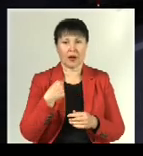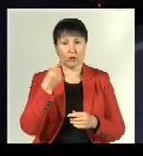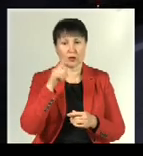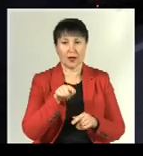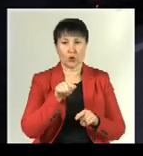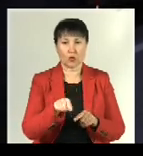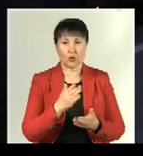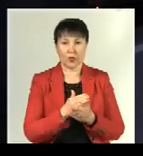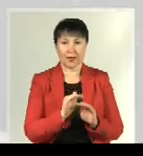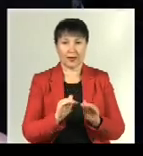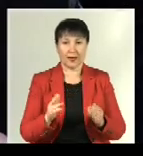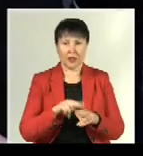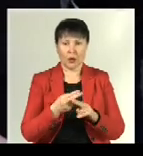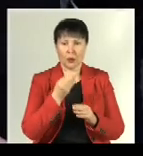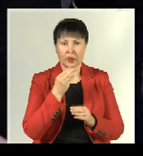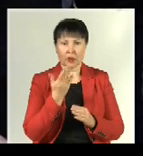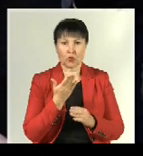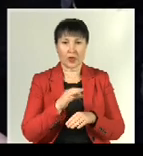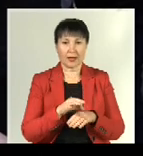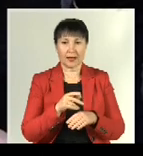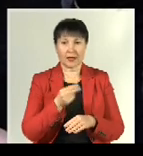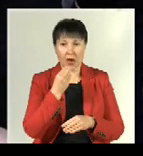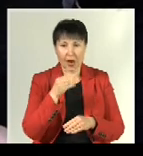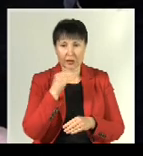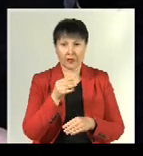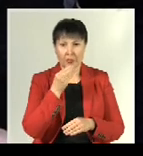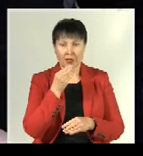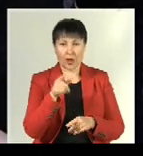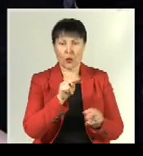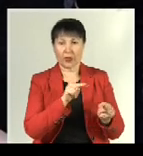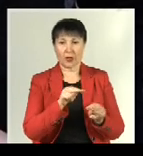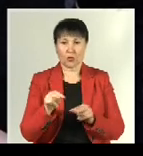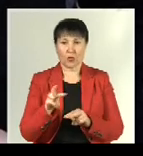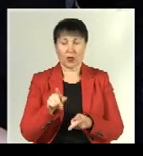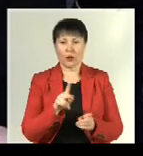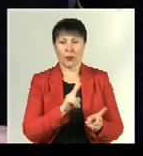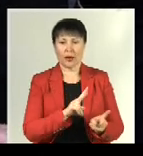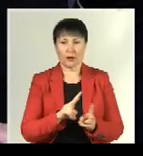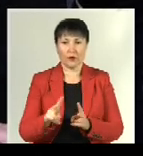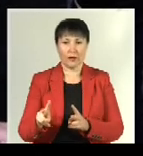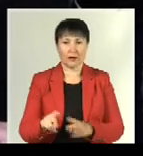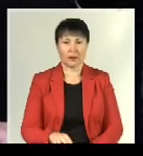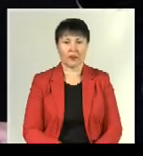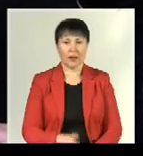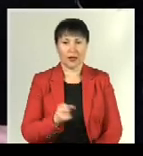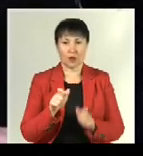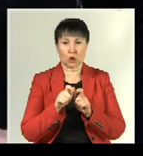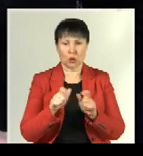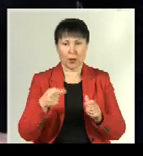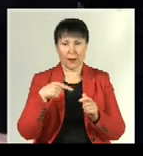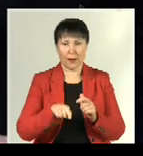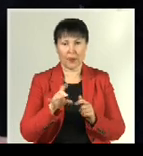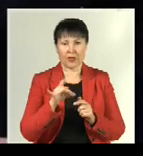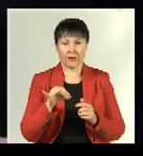здесь дети, вот такое питание. То, что касается качества питания, безусловно, оно под контролем, потому что приготовлено на школьно-базовой